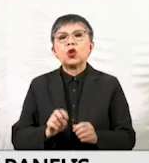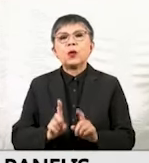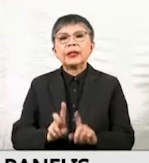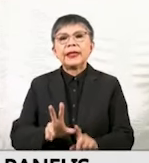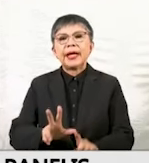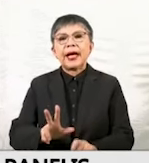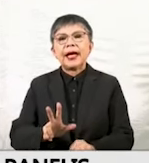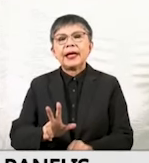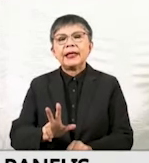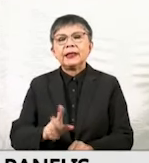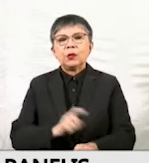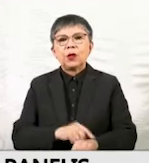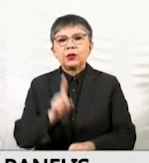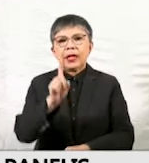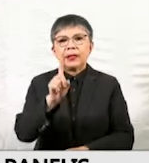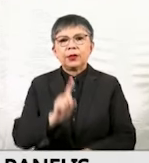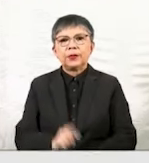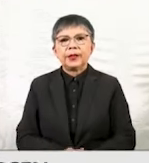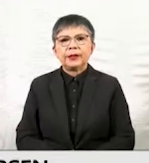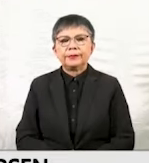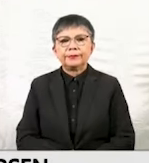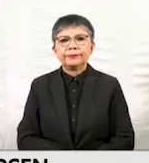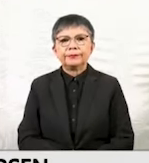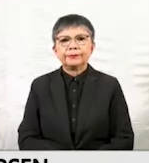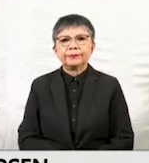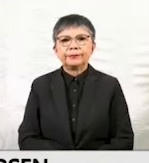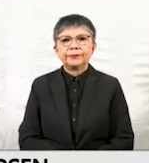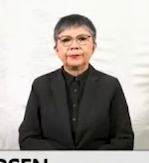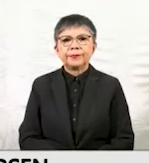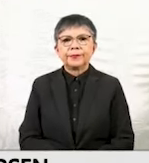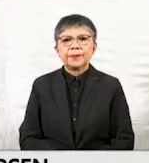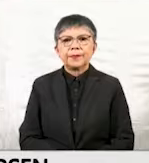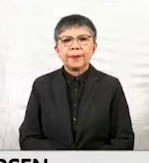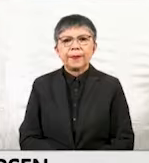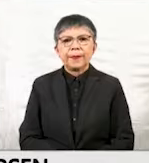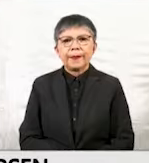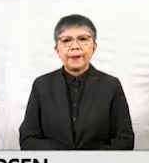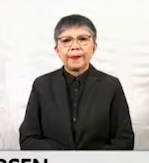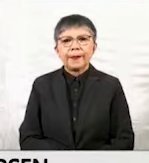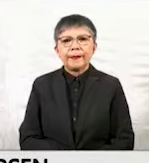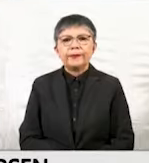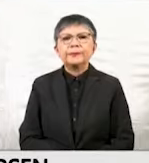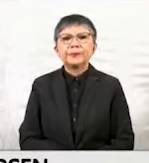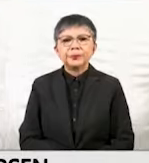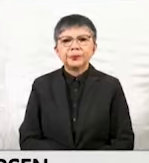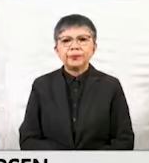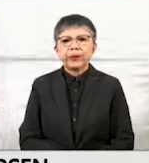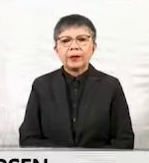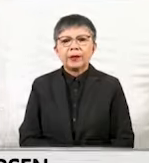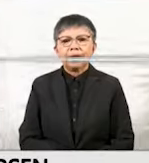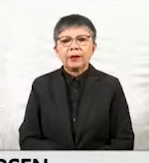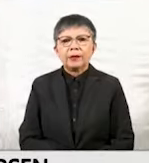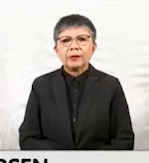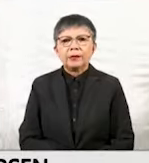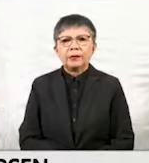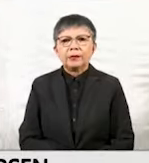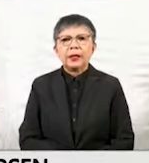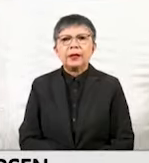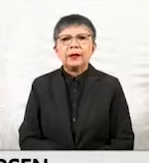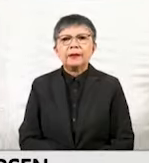t waktu anda 1 menit dimulai dari Anda berbicara ya jadi